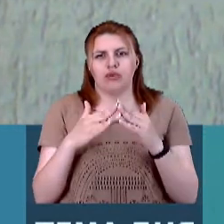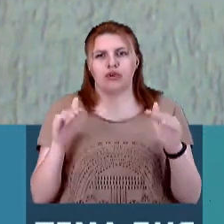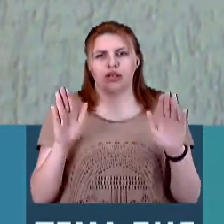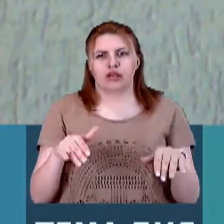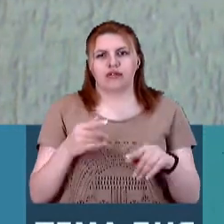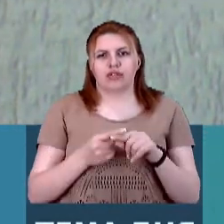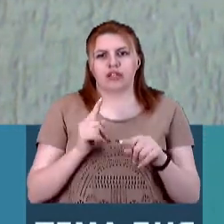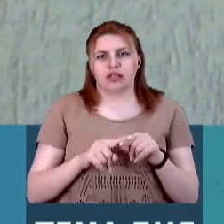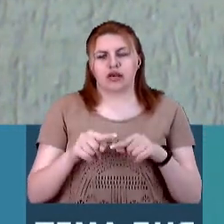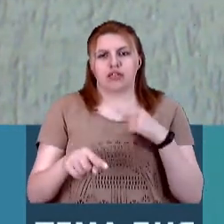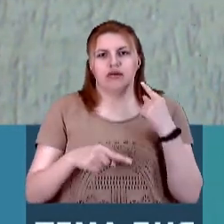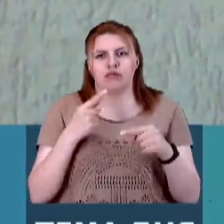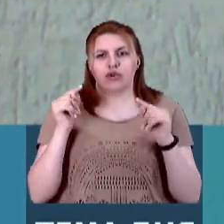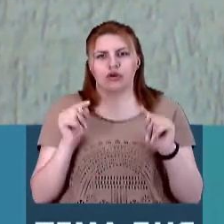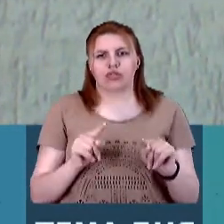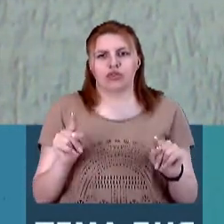про те, що фактично,